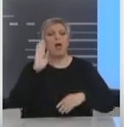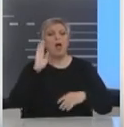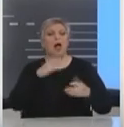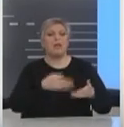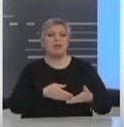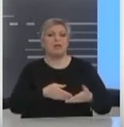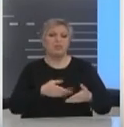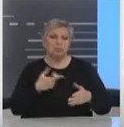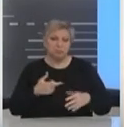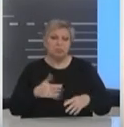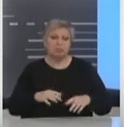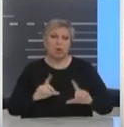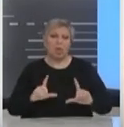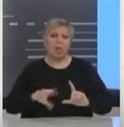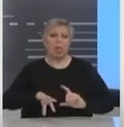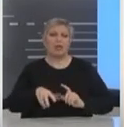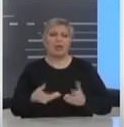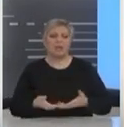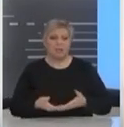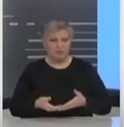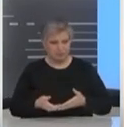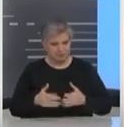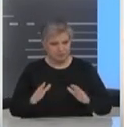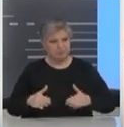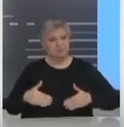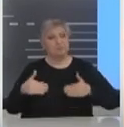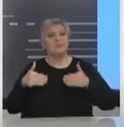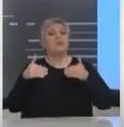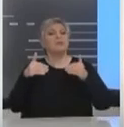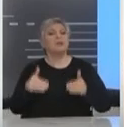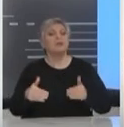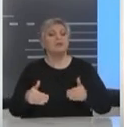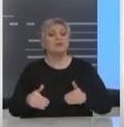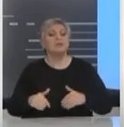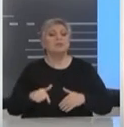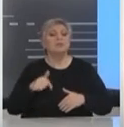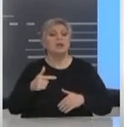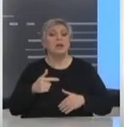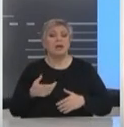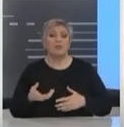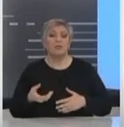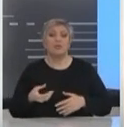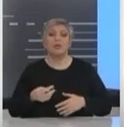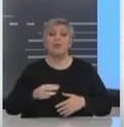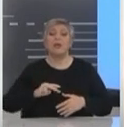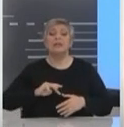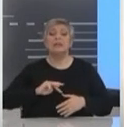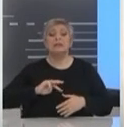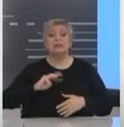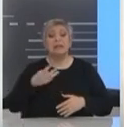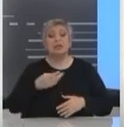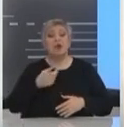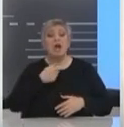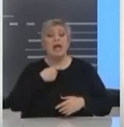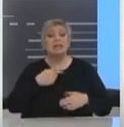την παρακάτω απόφαση μνημείο εθνικής προδοσίας του 3ου εκτάκτου συνεδρίου του ΚΚΕ